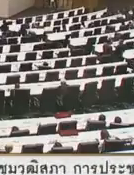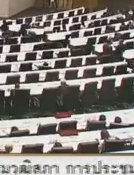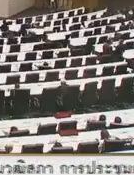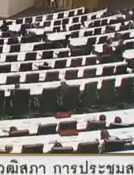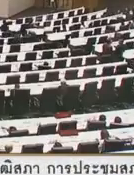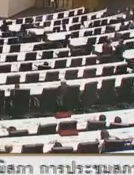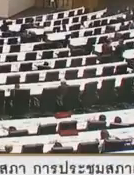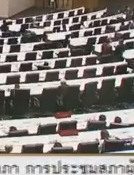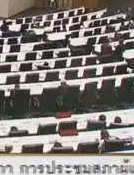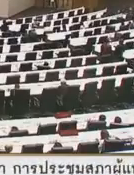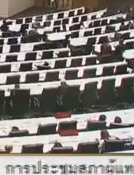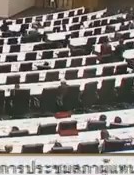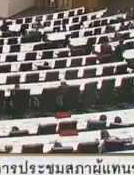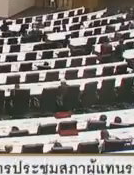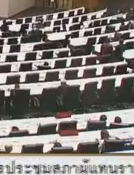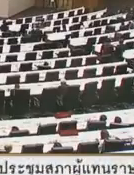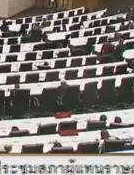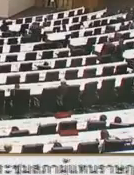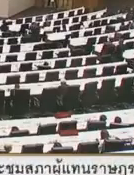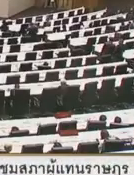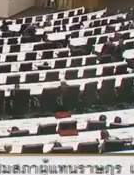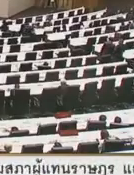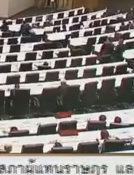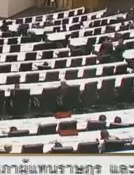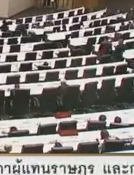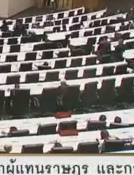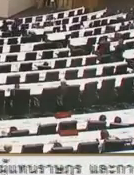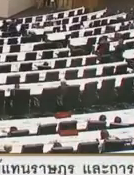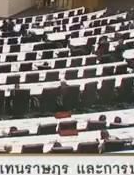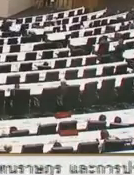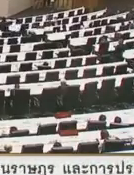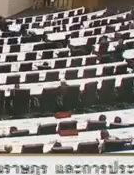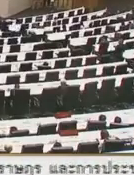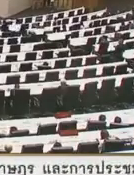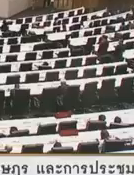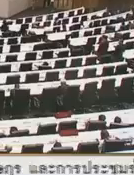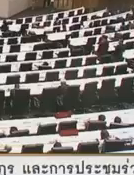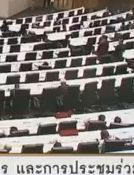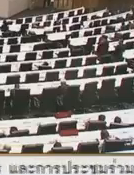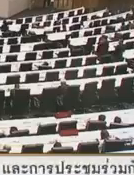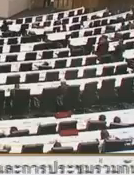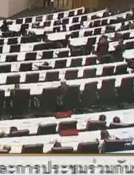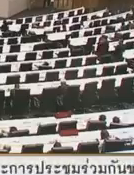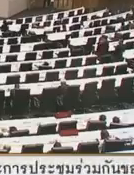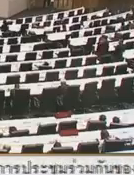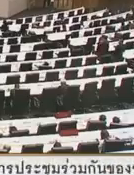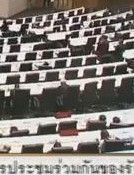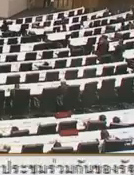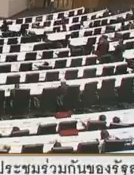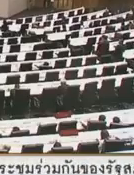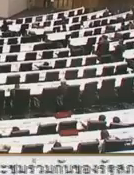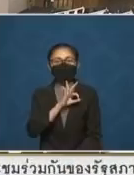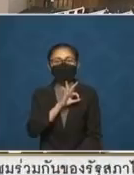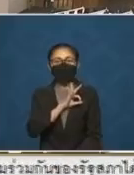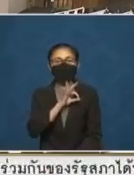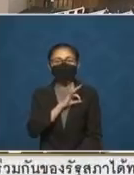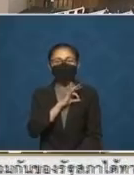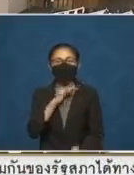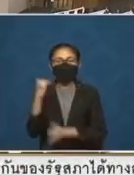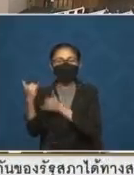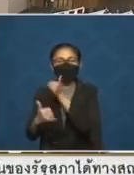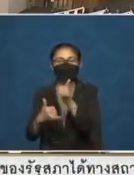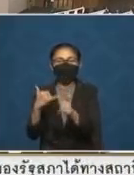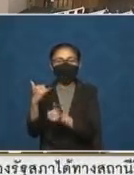า10:49คือ10:40หารือ ครับ หารือแล้วก็ประชุมปุ๊บอีก9 นาทีให้หลั